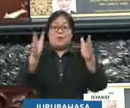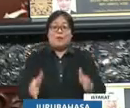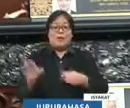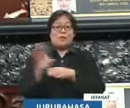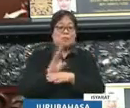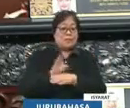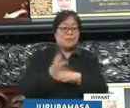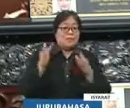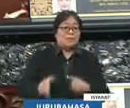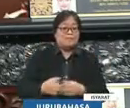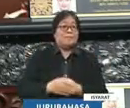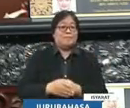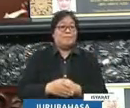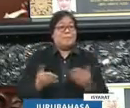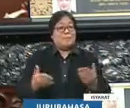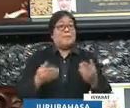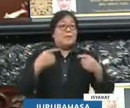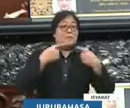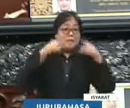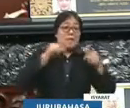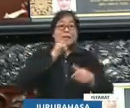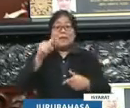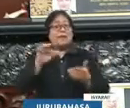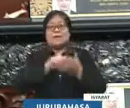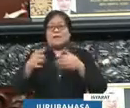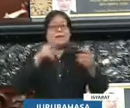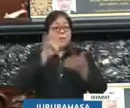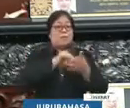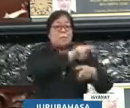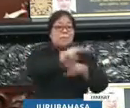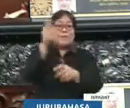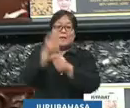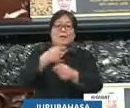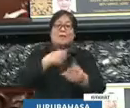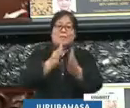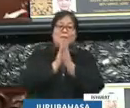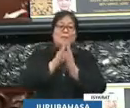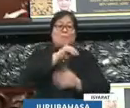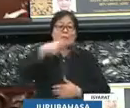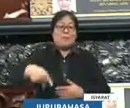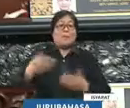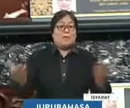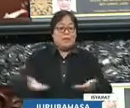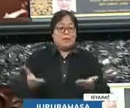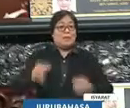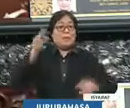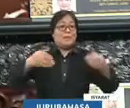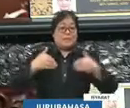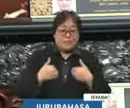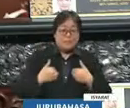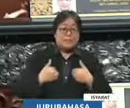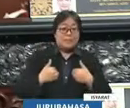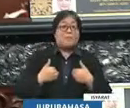usaha-usaha Wan sama deh capek atau bercerai inilah pemantauan ia akan dibuat dan saling mencela 55 dan Dewa ini jika